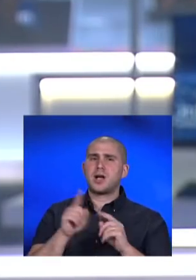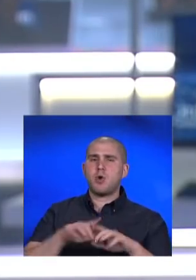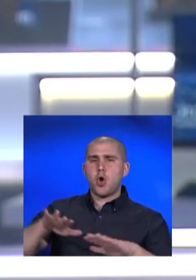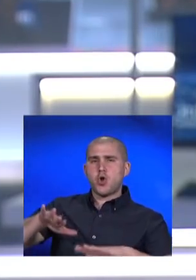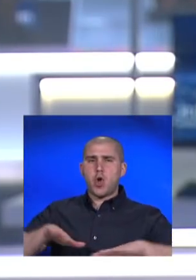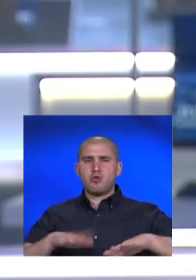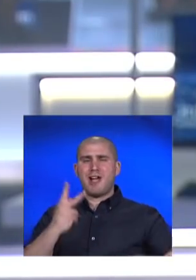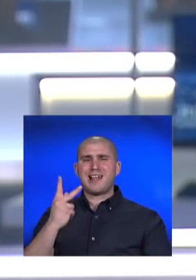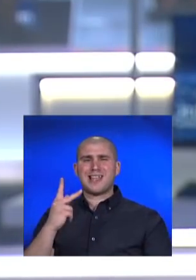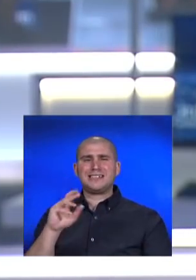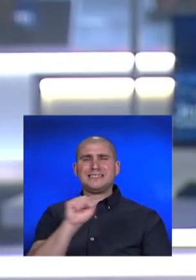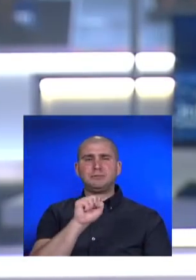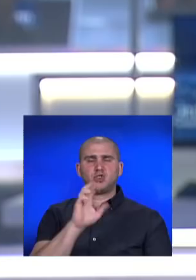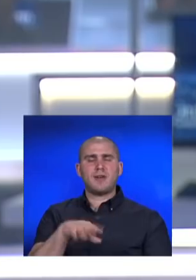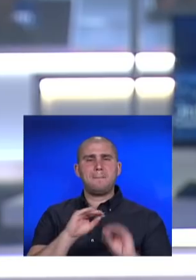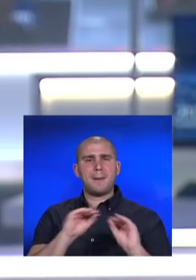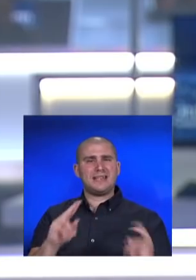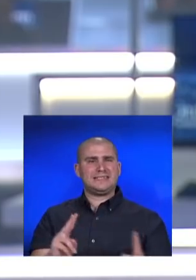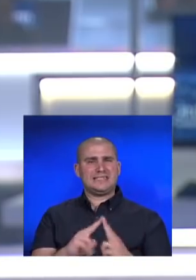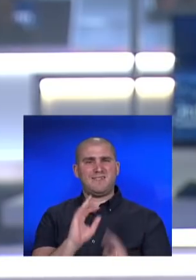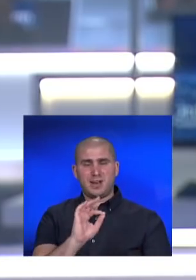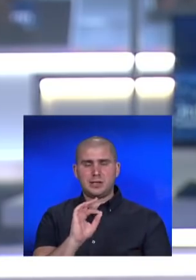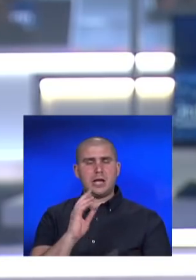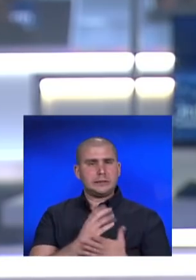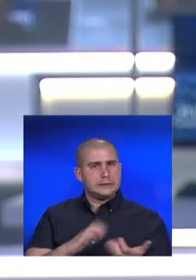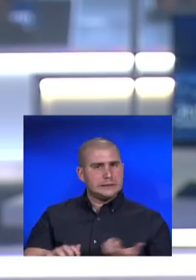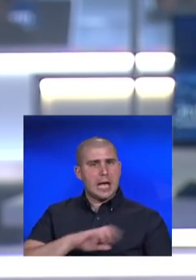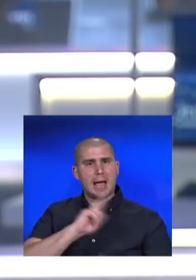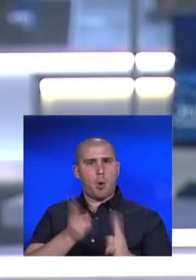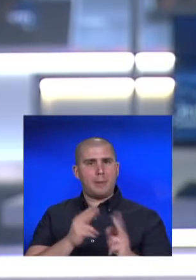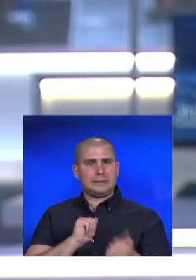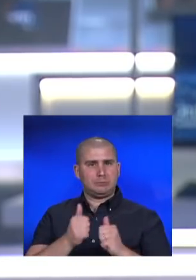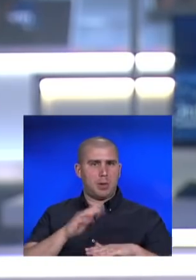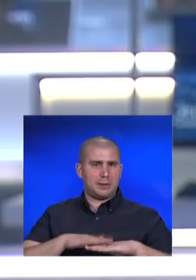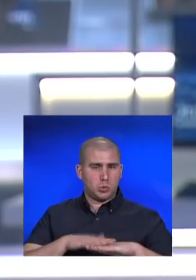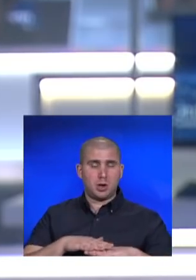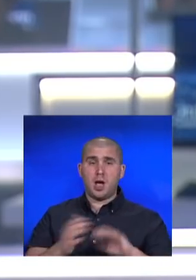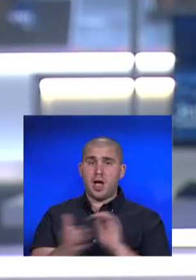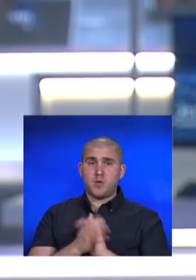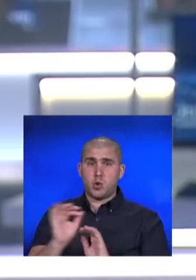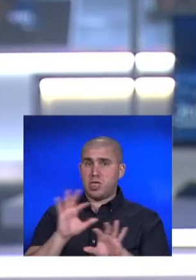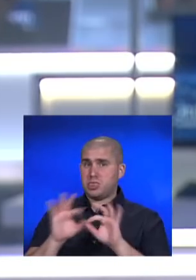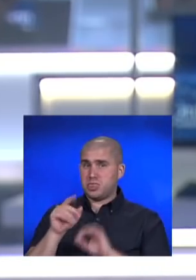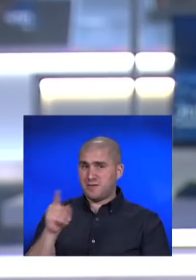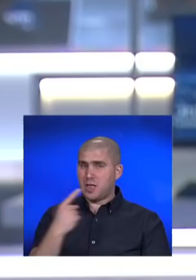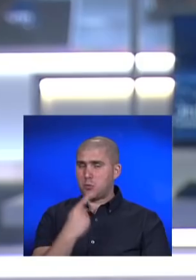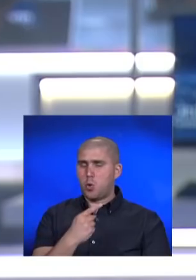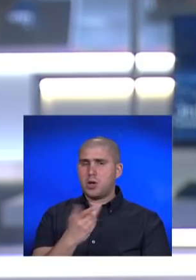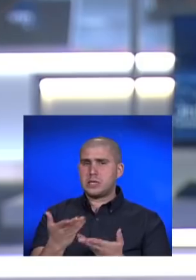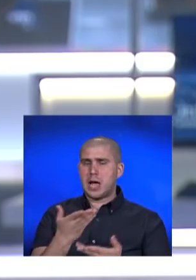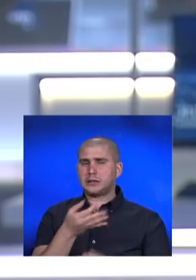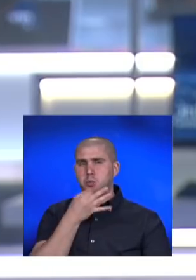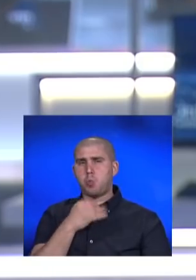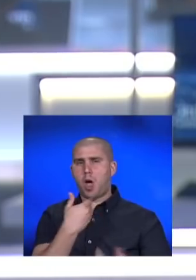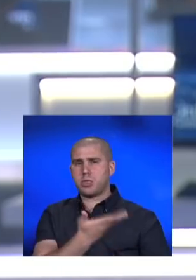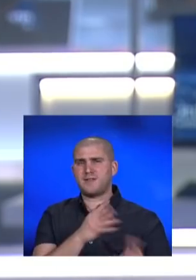ספיצ'קוב למאמן הצרפתי שלה עורר סערה בעולם הספורט המקצועי. חברותיה לנבחרת טענו שהיחס המועדף מהמאמן מעניק לה